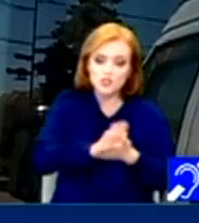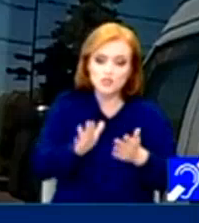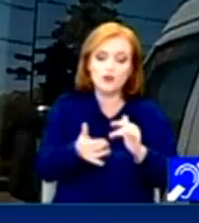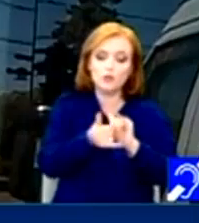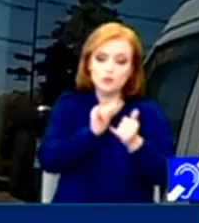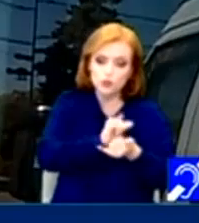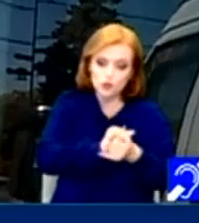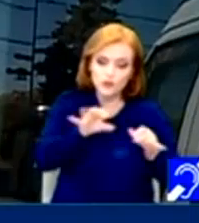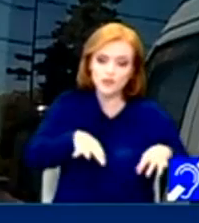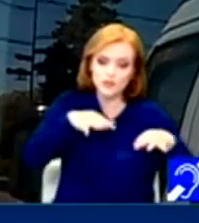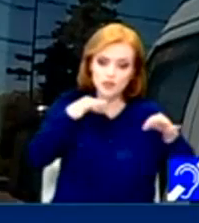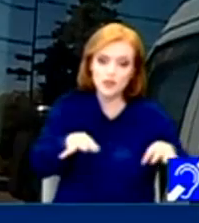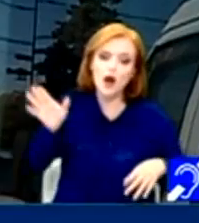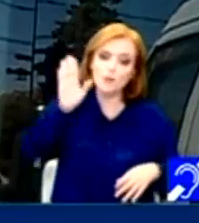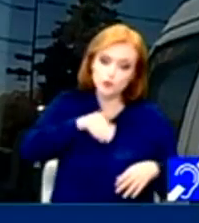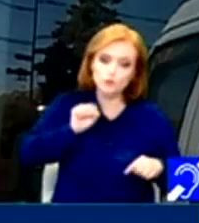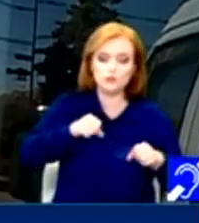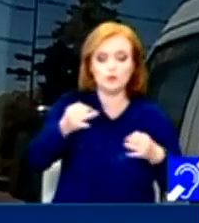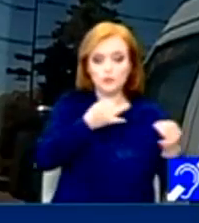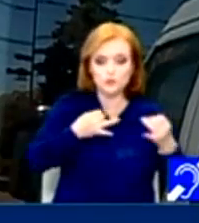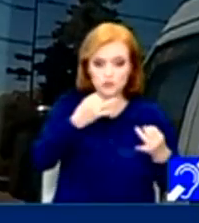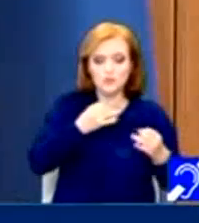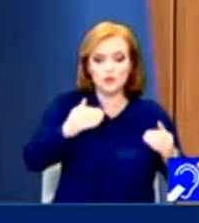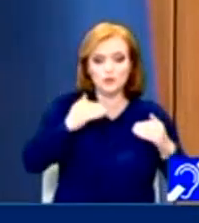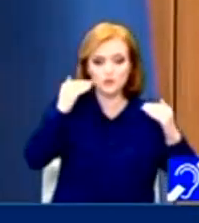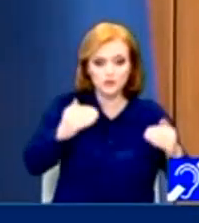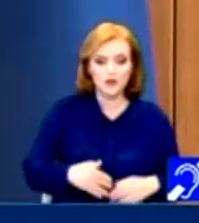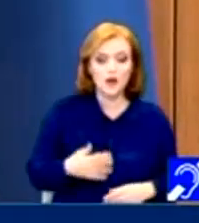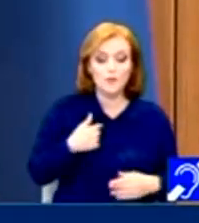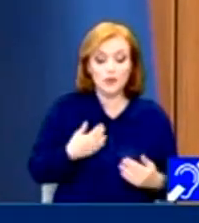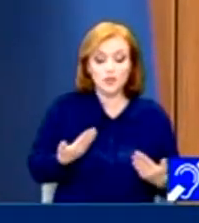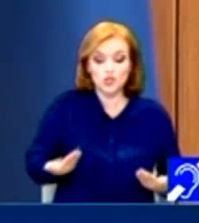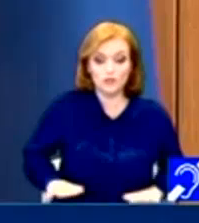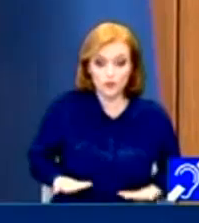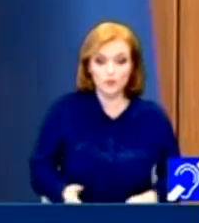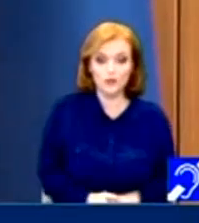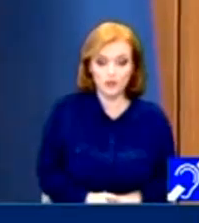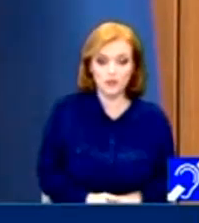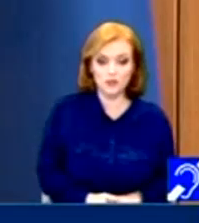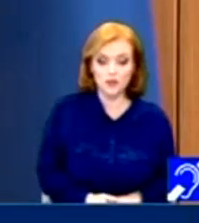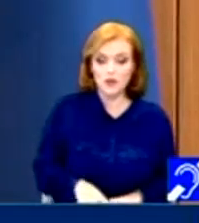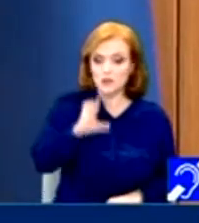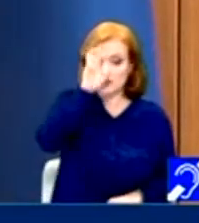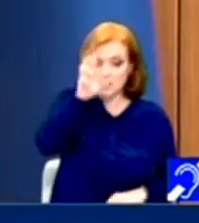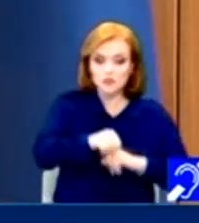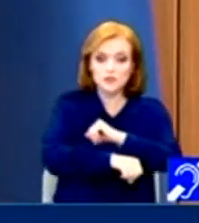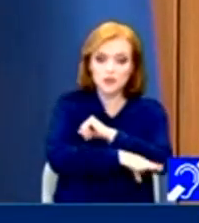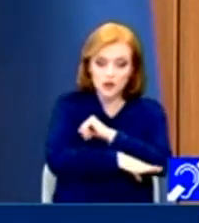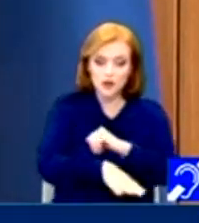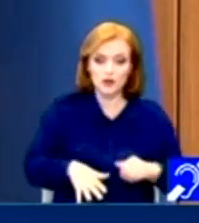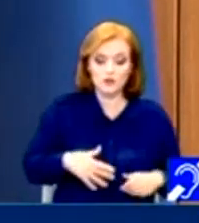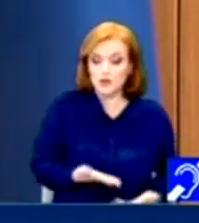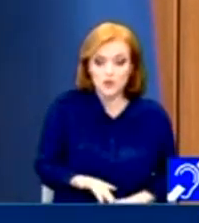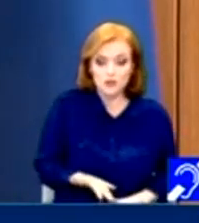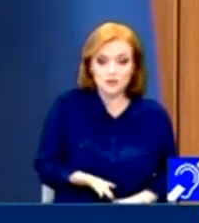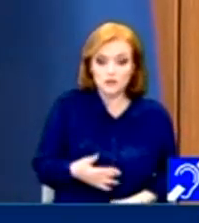atunci se va putea discuta despre o majorare. Noi suntem țară săracă, oamenii au venituri foarte mici și aprobarea majorării